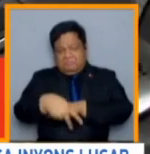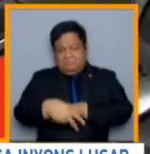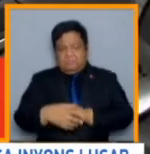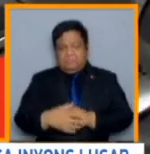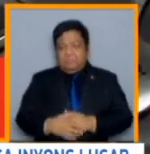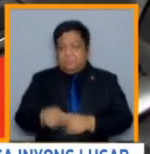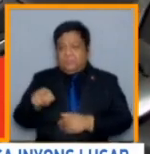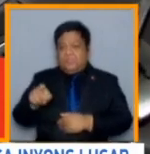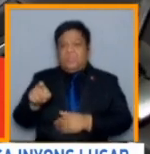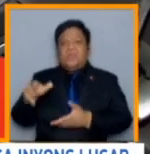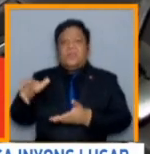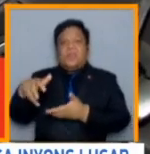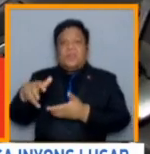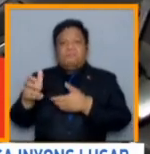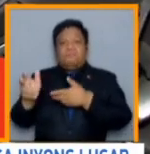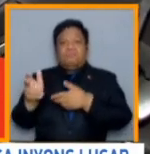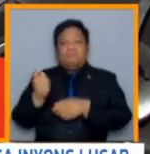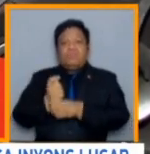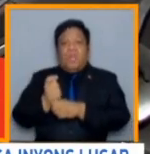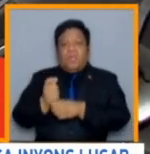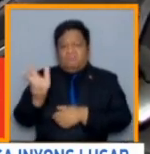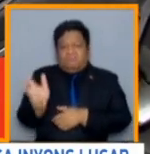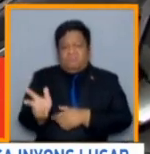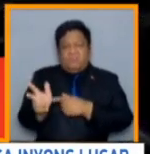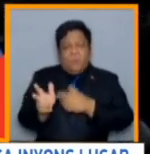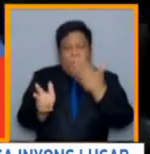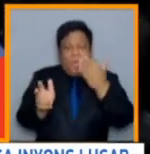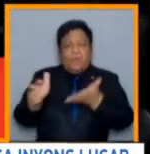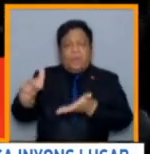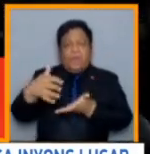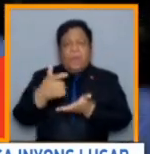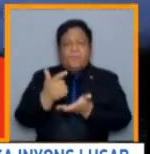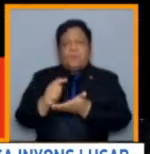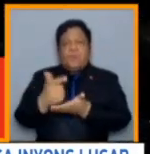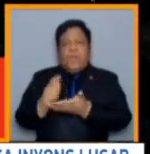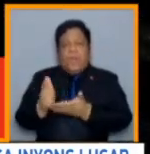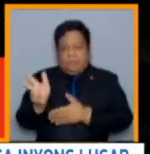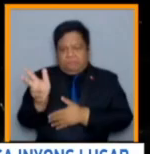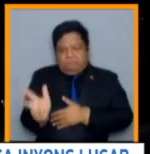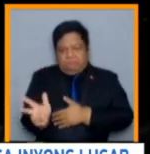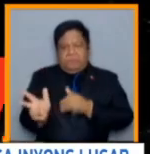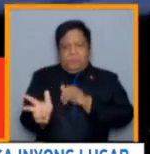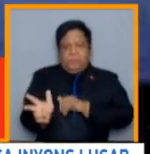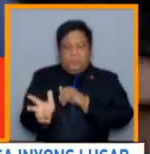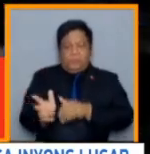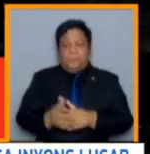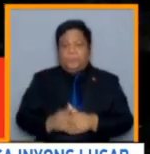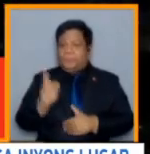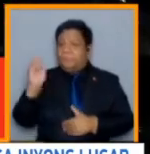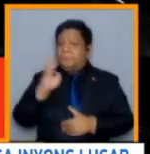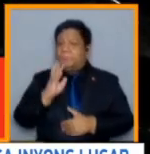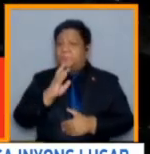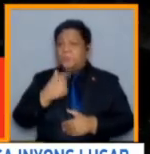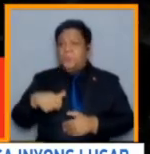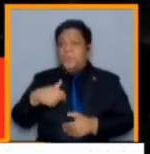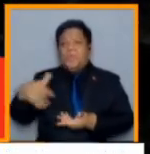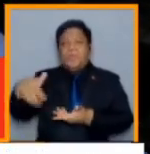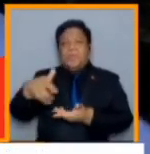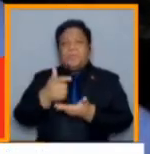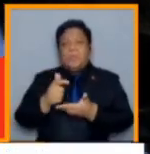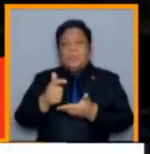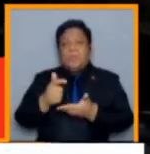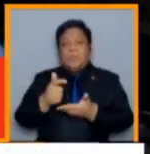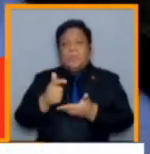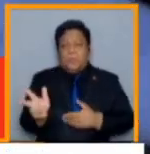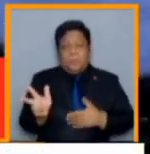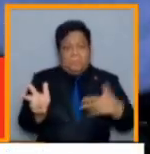daw dahil nangongolekta ng basura ang mga garbage collector. Nagdadakot kasi kami dito sir, galing ho siya, bumubulusok. Eh pagbangga niya dyan, nagulat